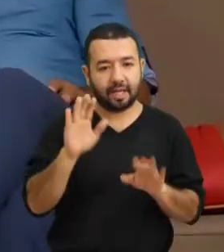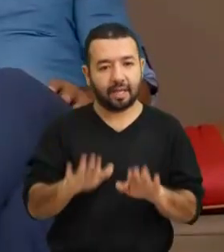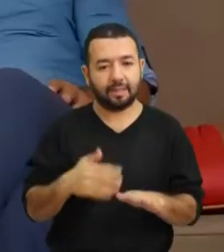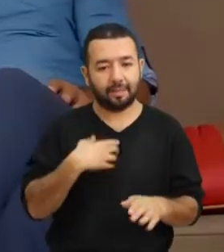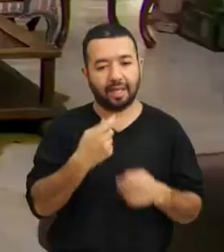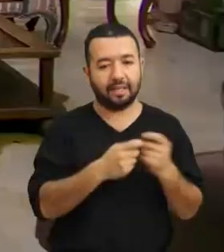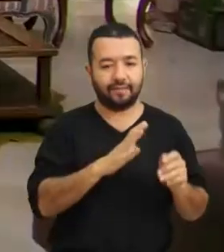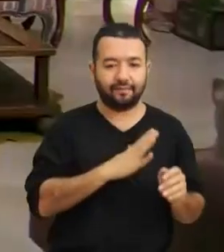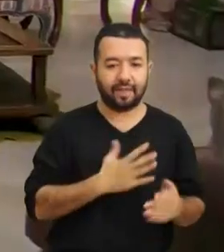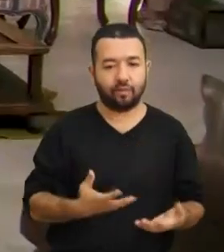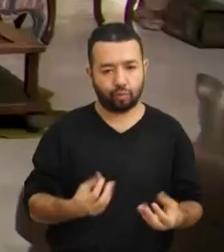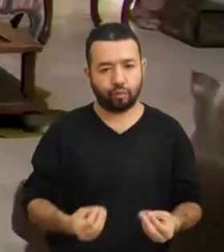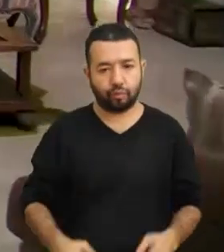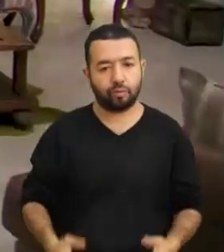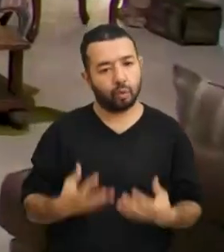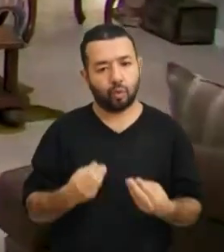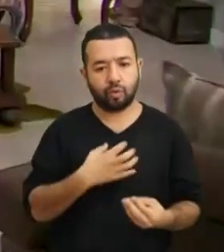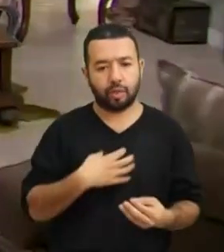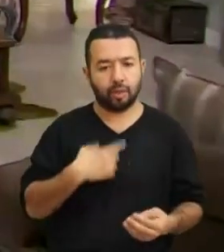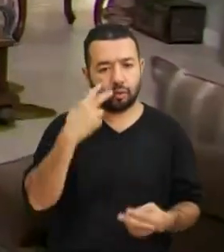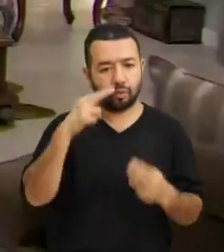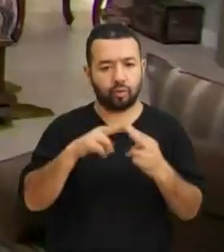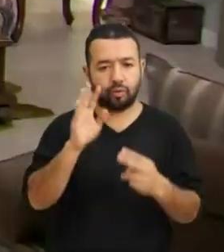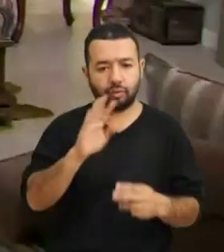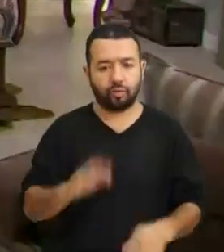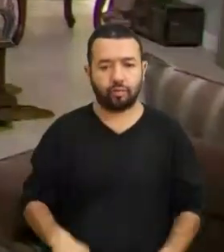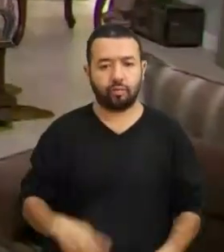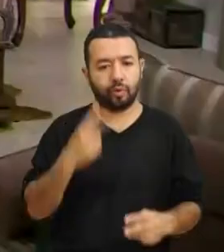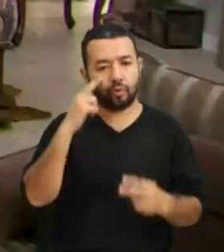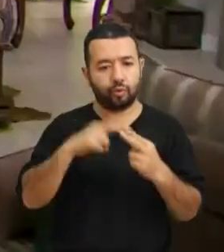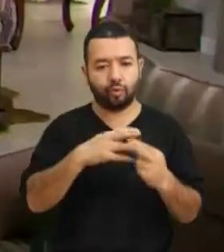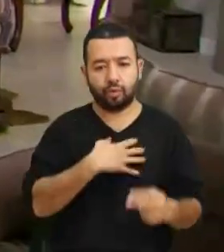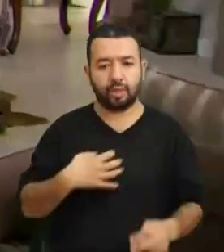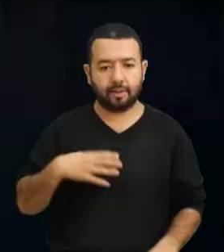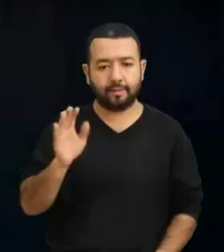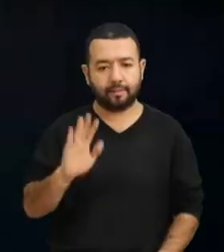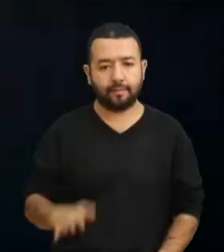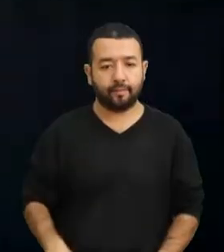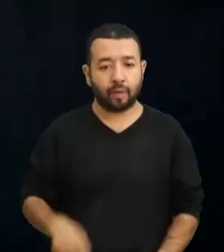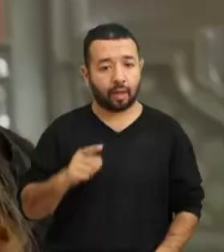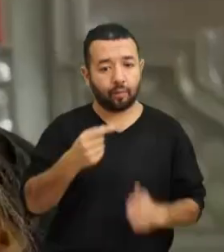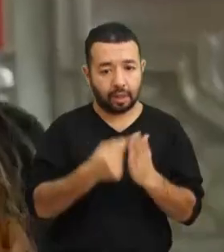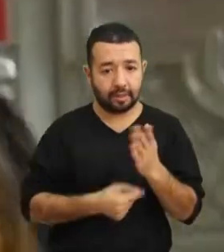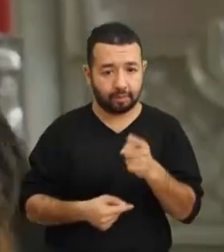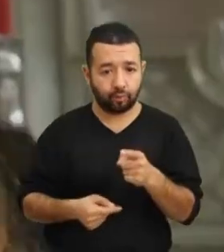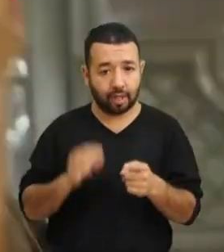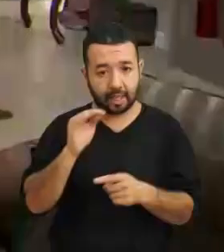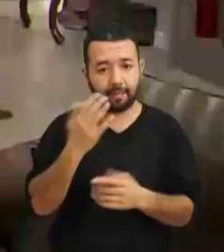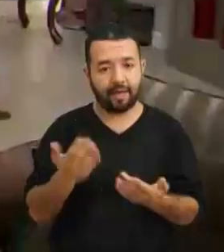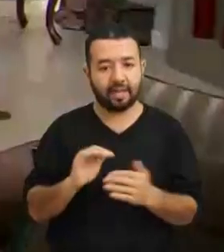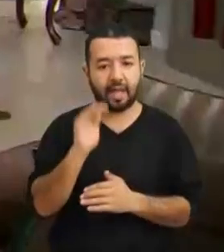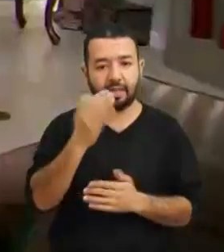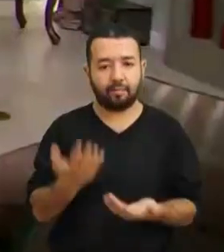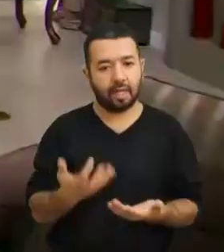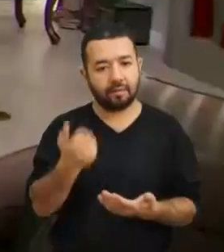benim biraz işim var. Olur mu? Olur anneciğim, görüşürüz. Görüşürüz anneşkocuğum. Bu mu liste hayatım? Evet hayatım,